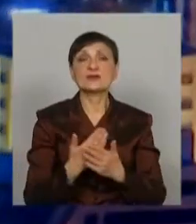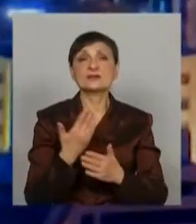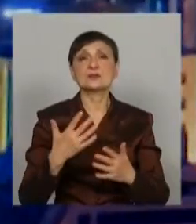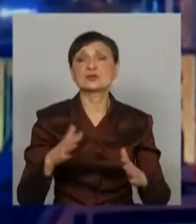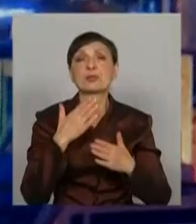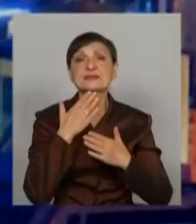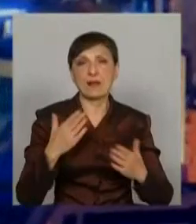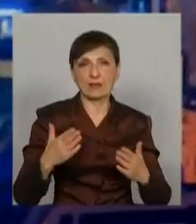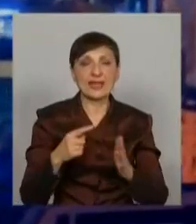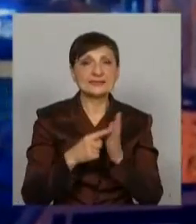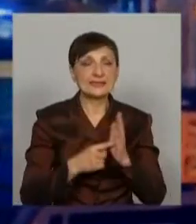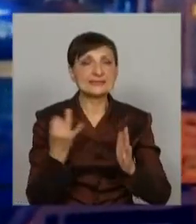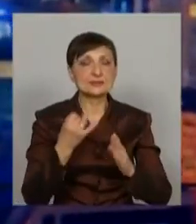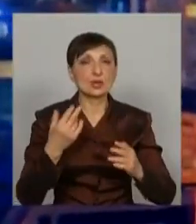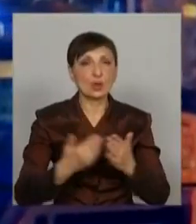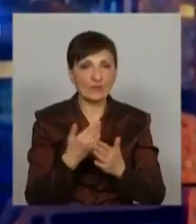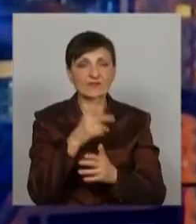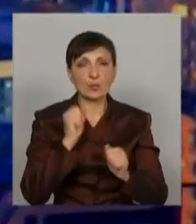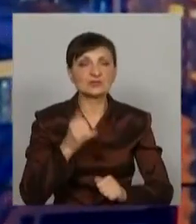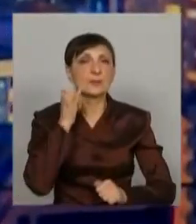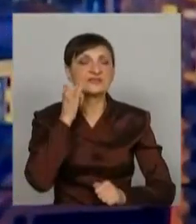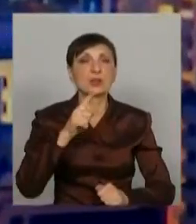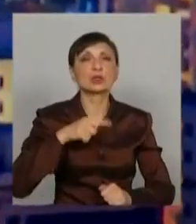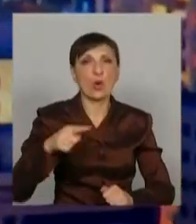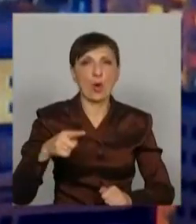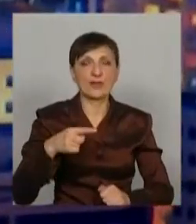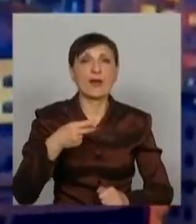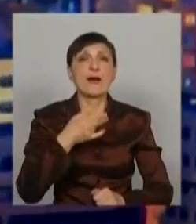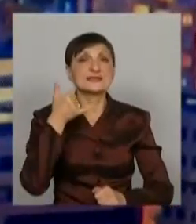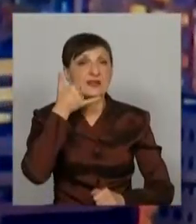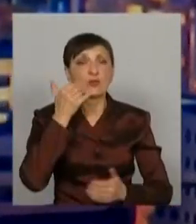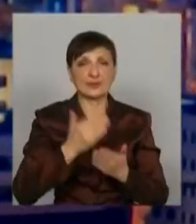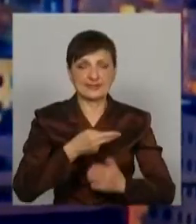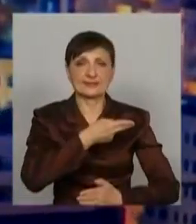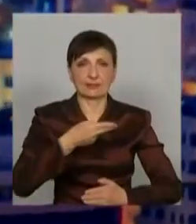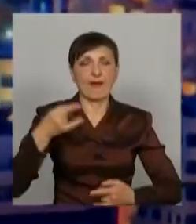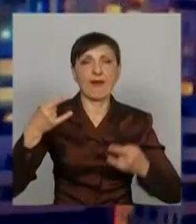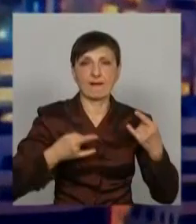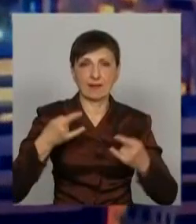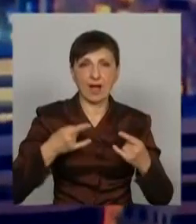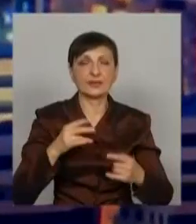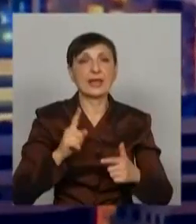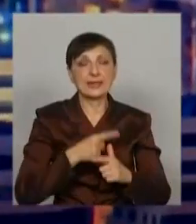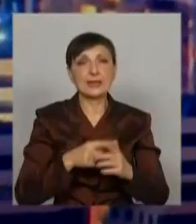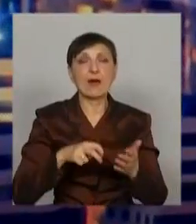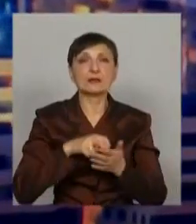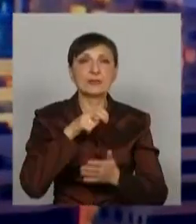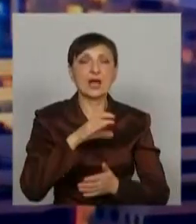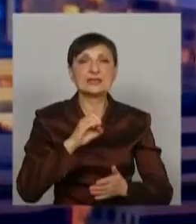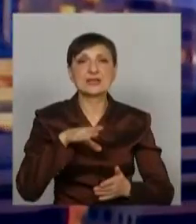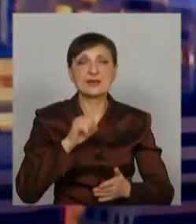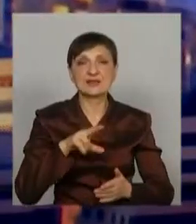и выпуска делиться интересными новостями вы можете позвонив по редакционному номеру в 275 2048 а также отправлять